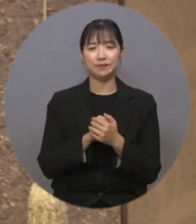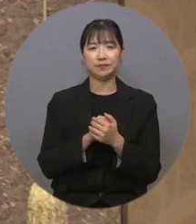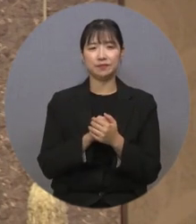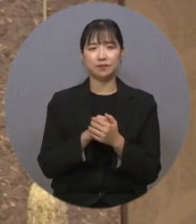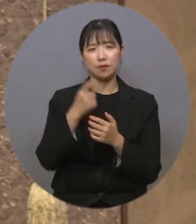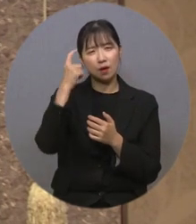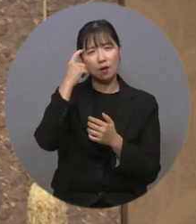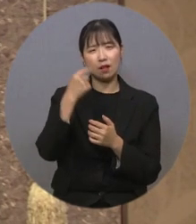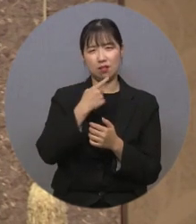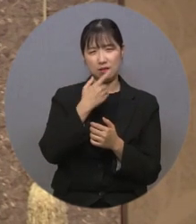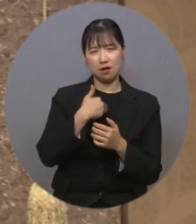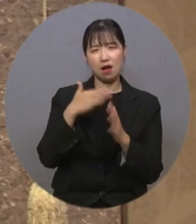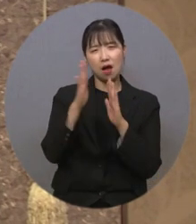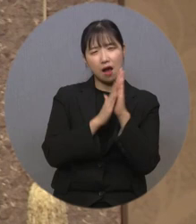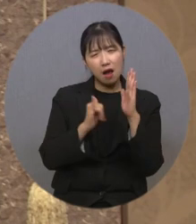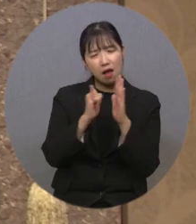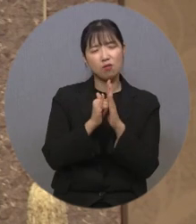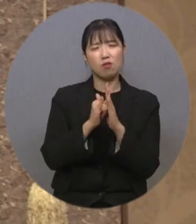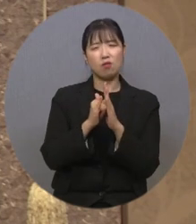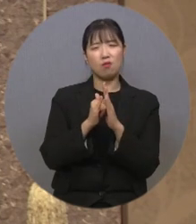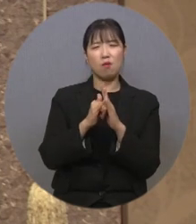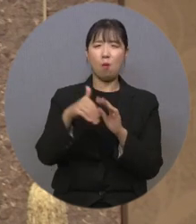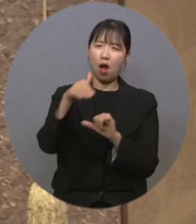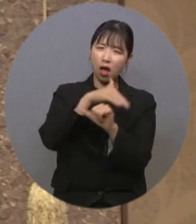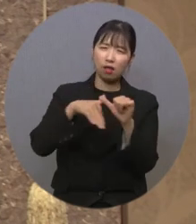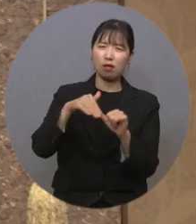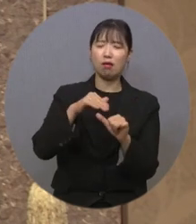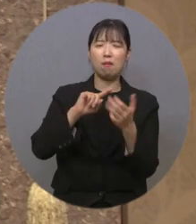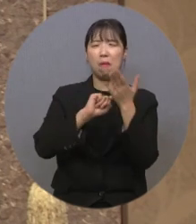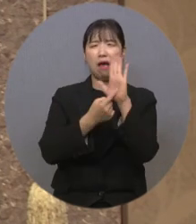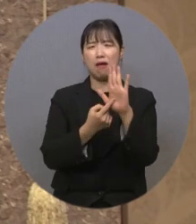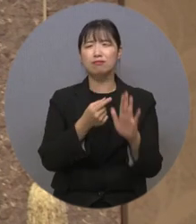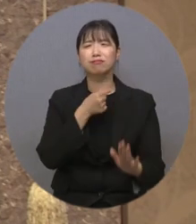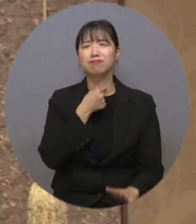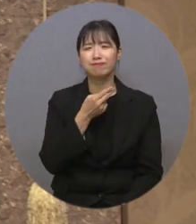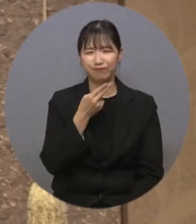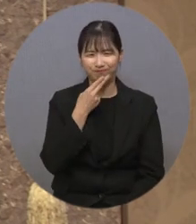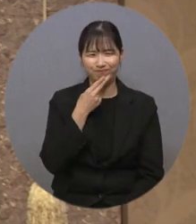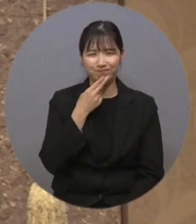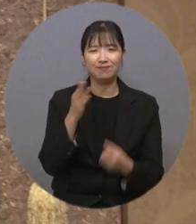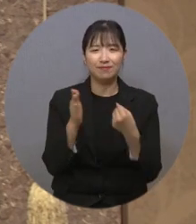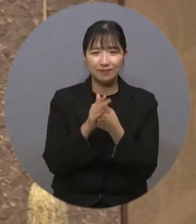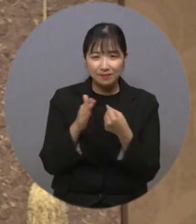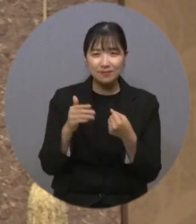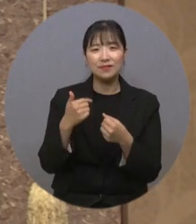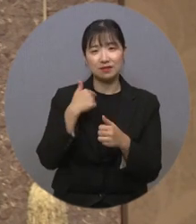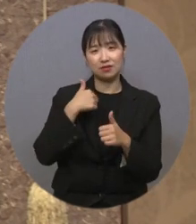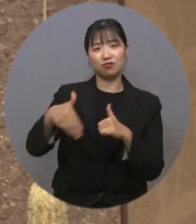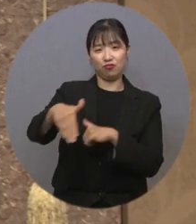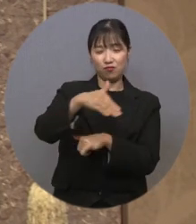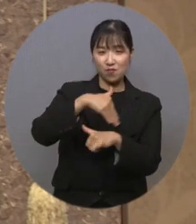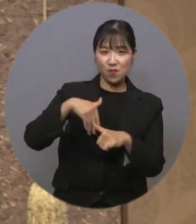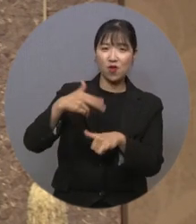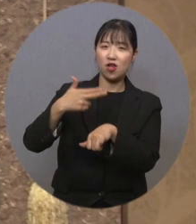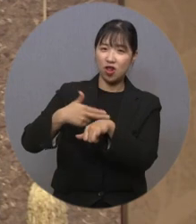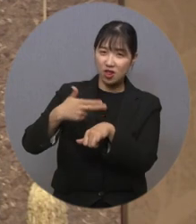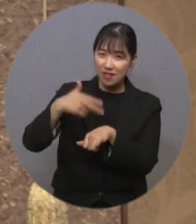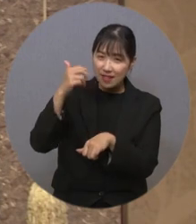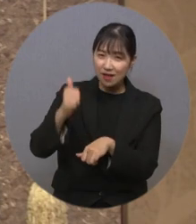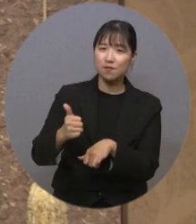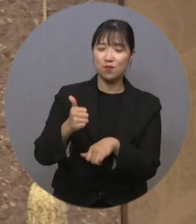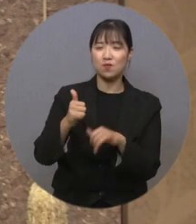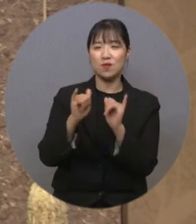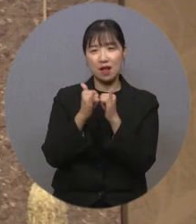이제 자기 가정과 그런 환경을 알리고 싶지 않기 때문에 예. 그러한 것들을 저희 주변에 선생님이나